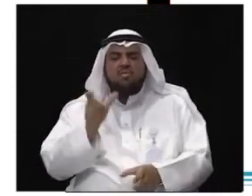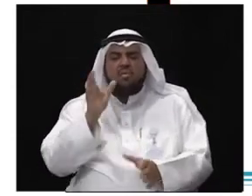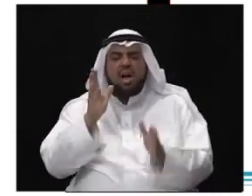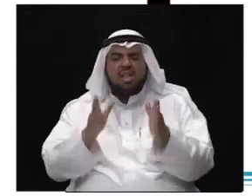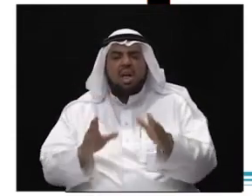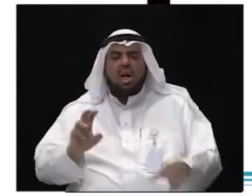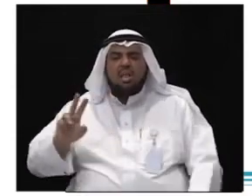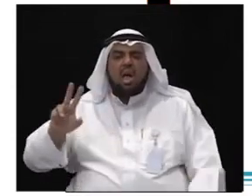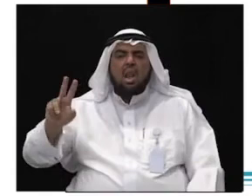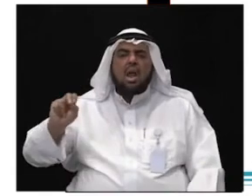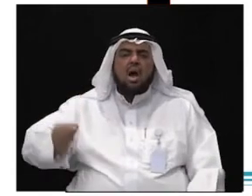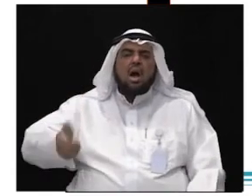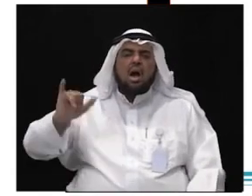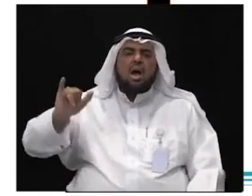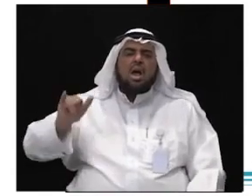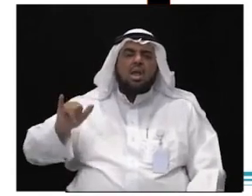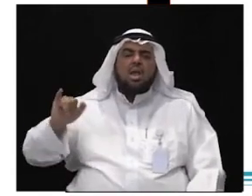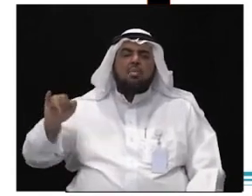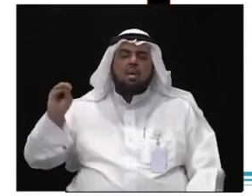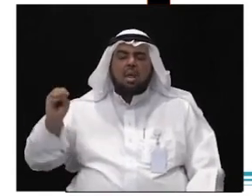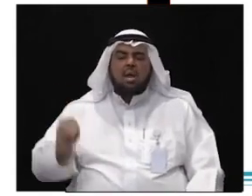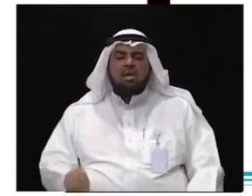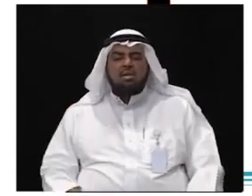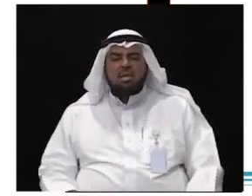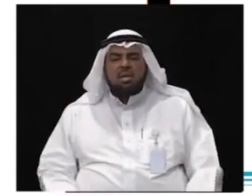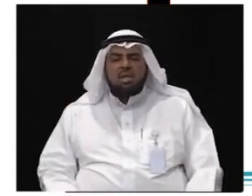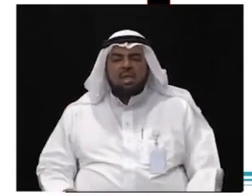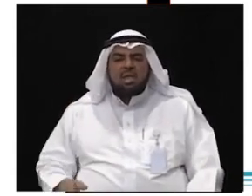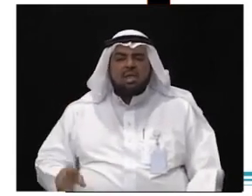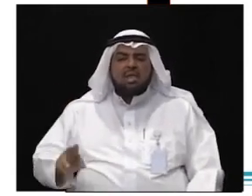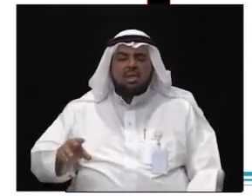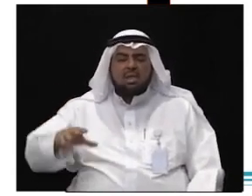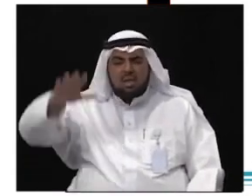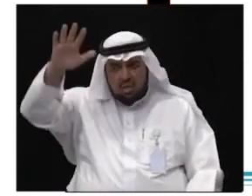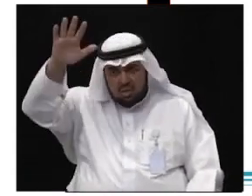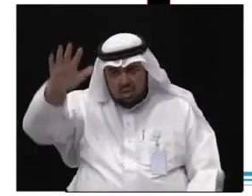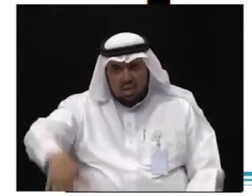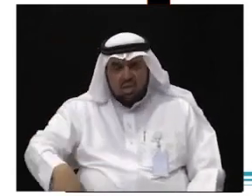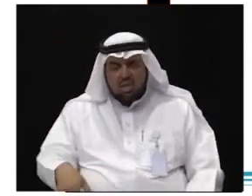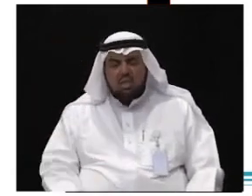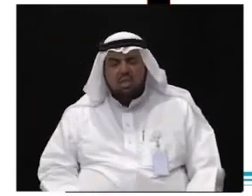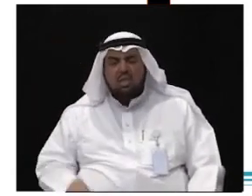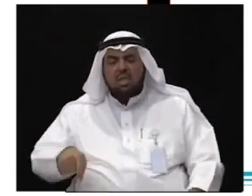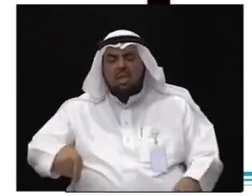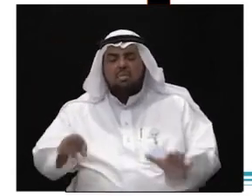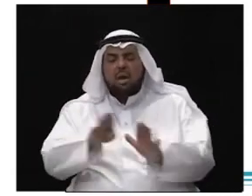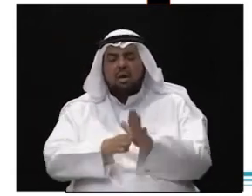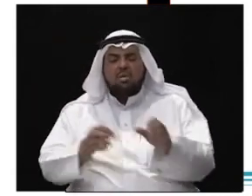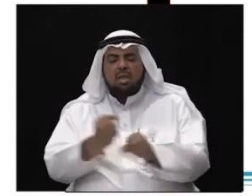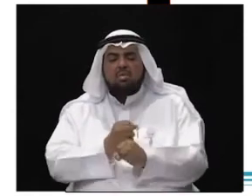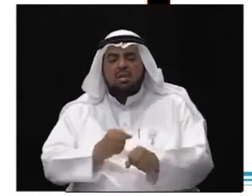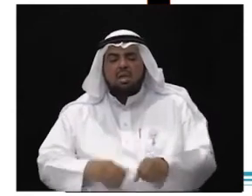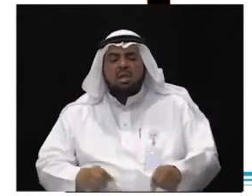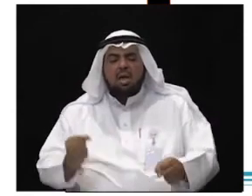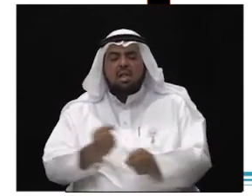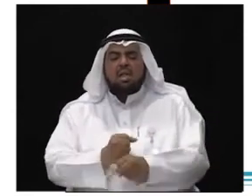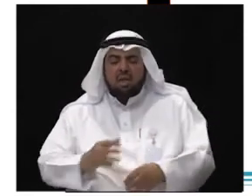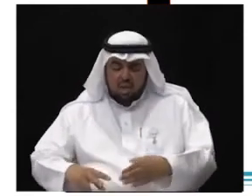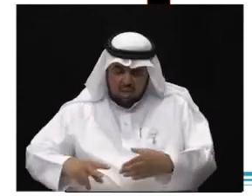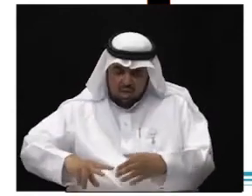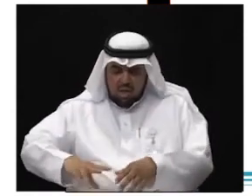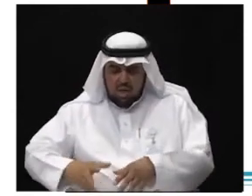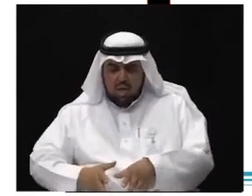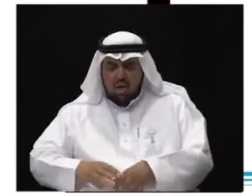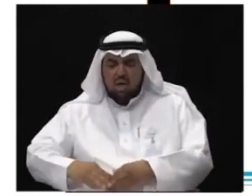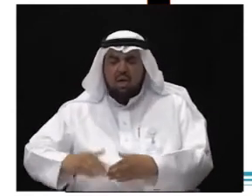أن ذكرنا أنها من أدوات الإدخال، ولكن في هذا البرنامج تم استخدامها كأداة للانتقال بين